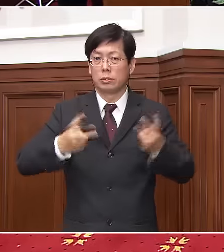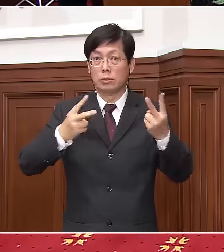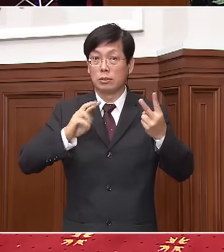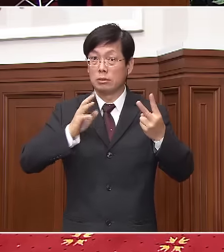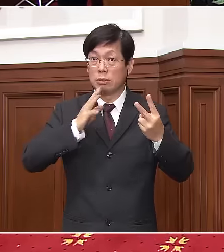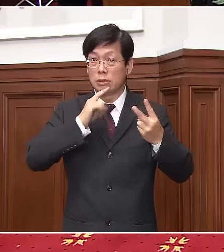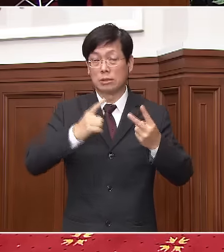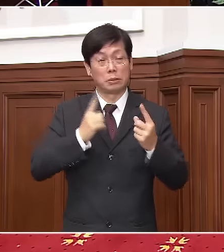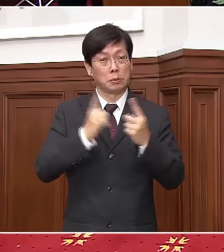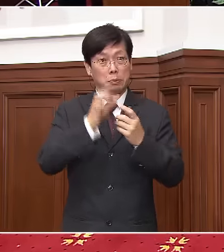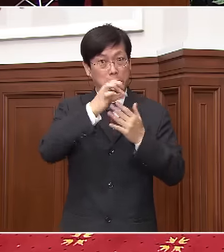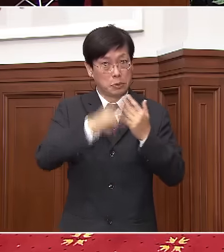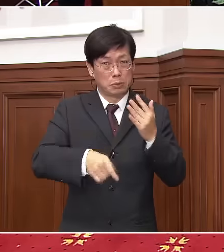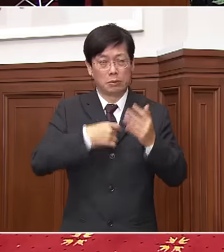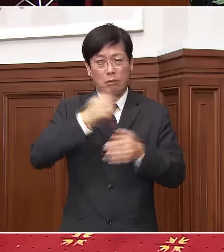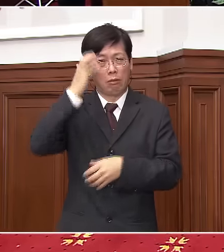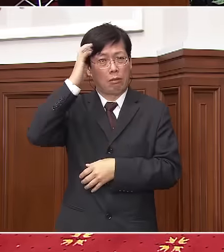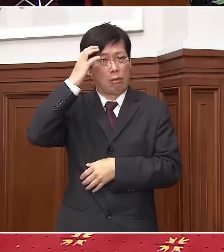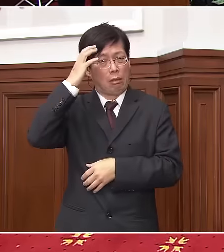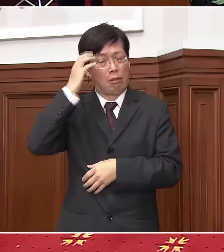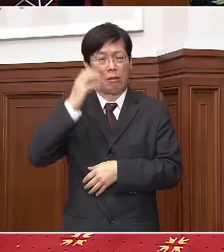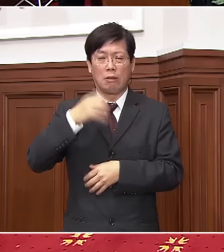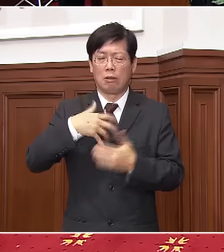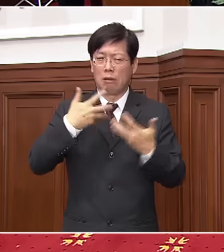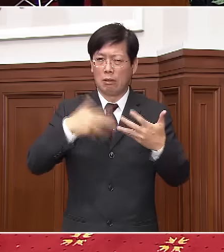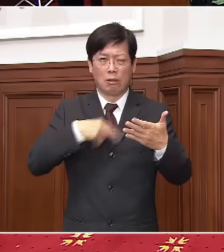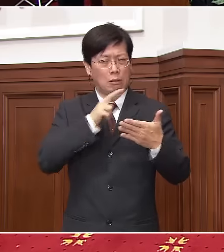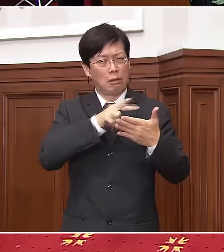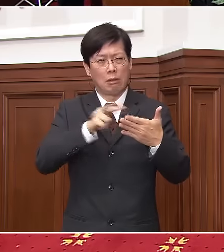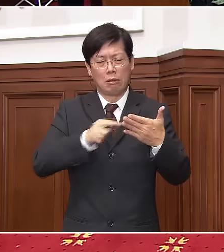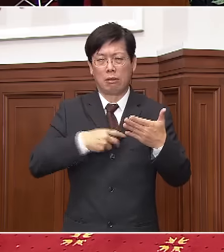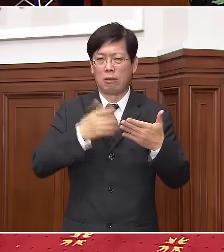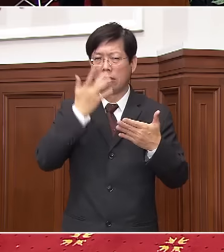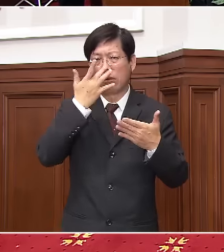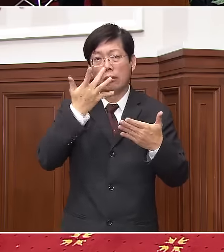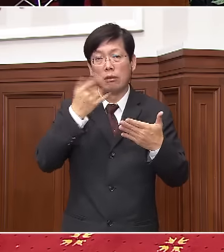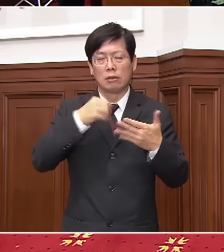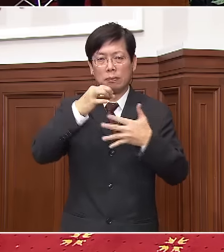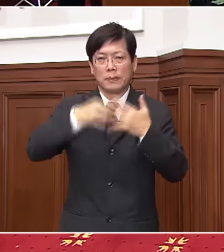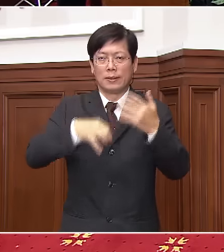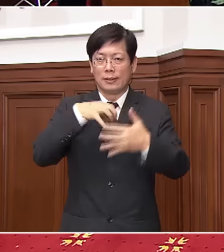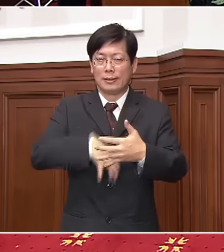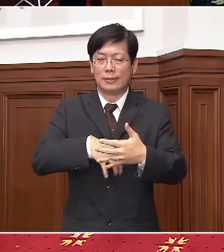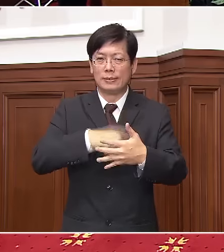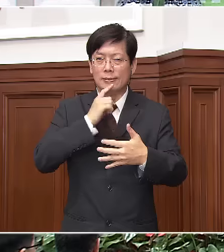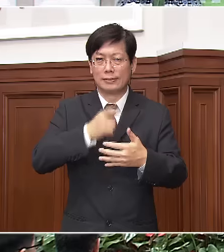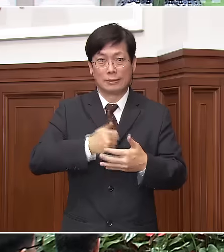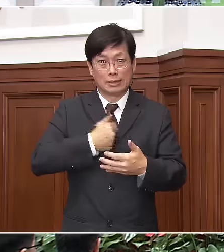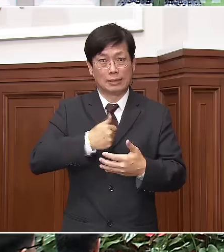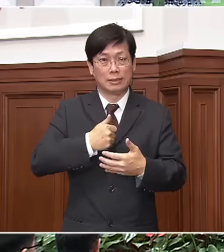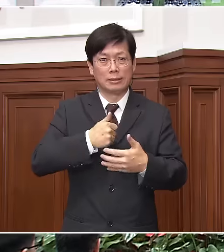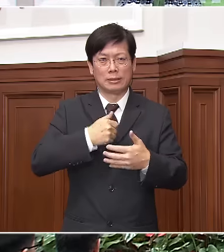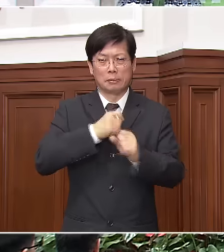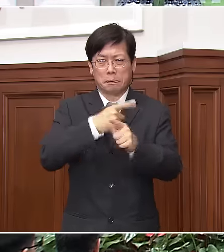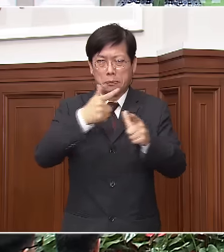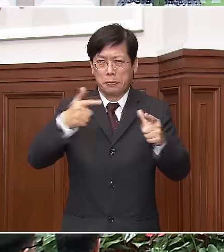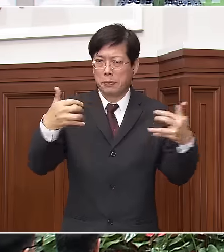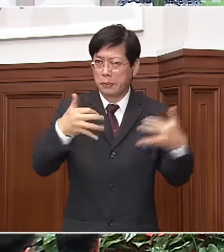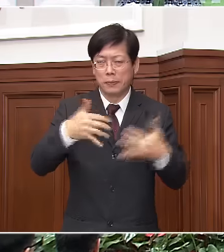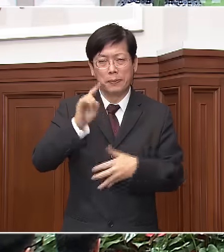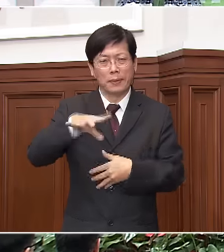是因为制度过于复杂，很多人并不了解这个制度所潜藏的种种的